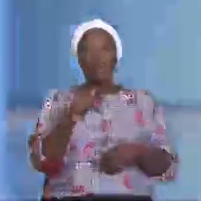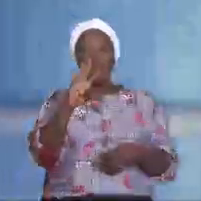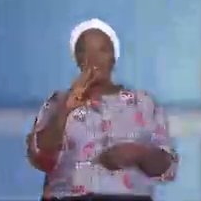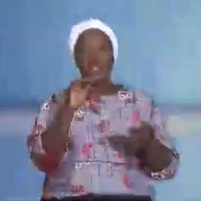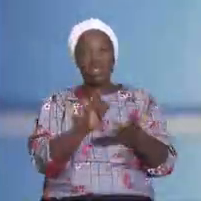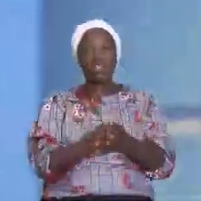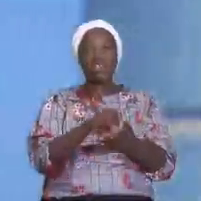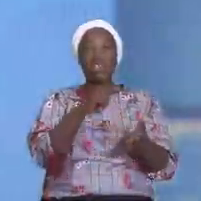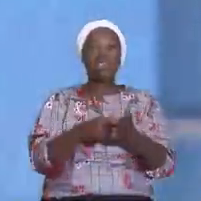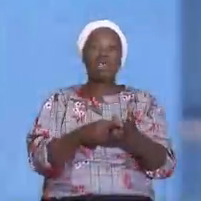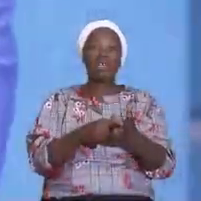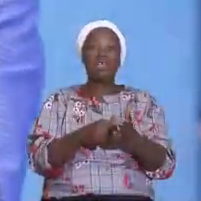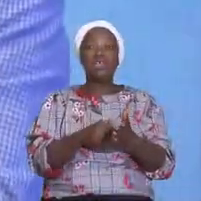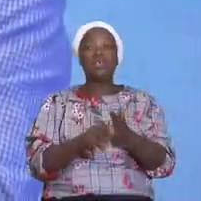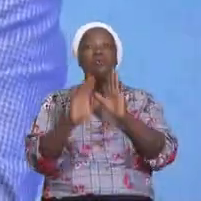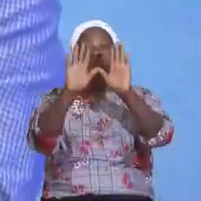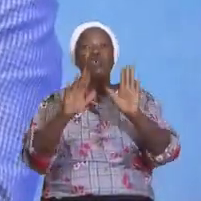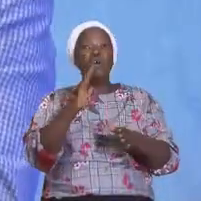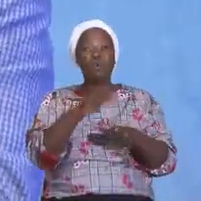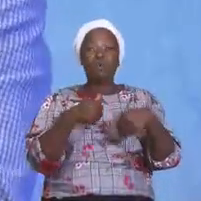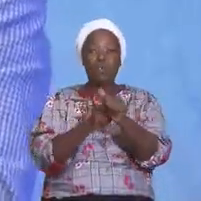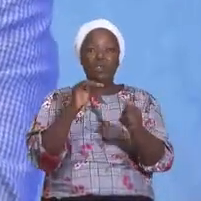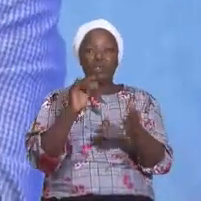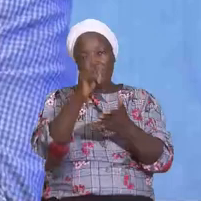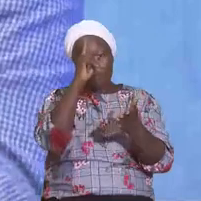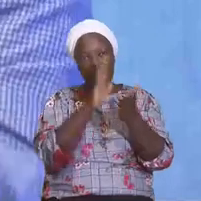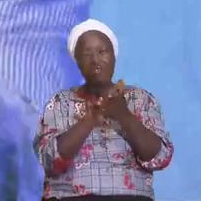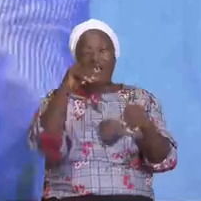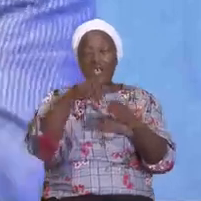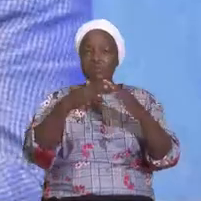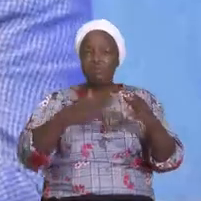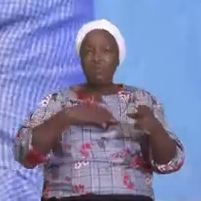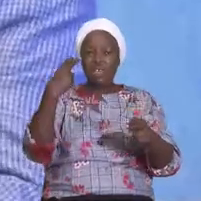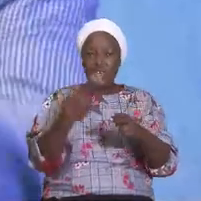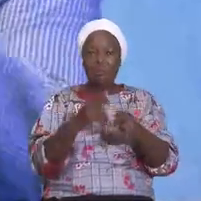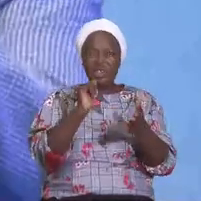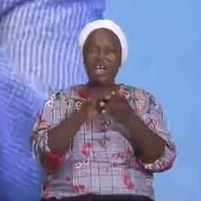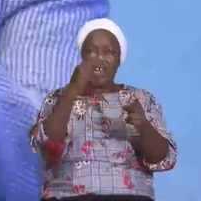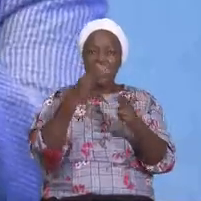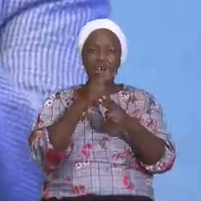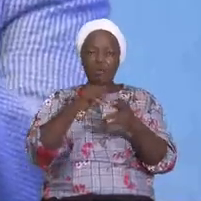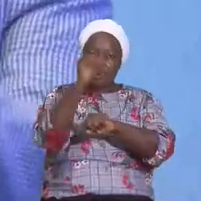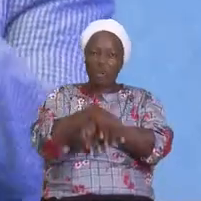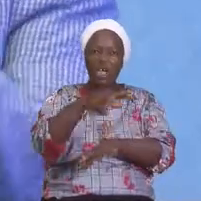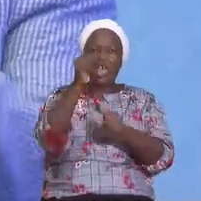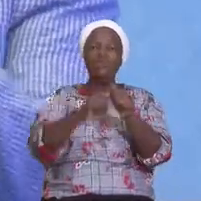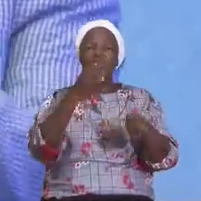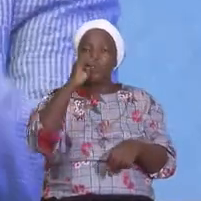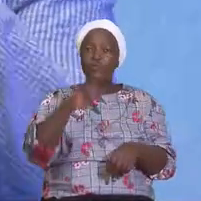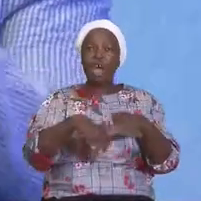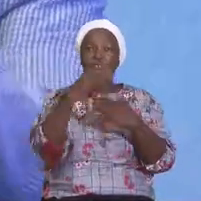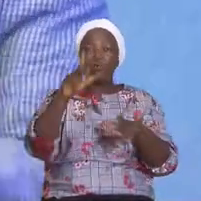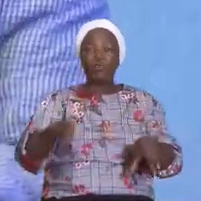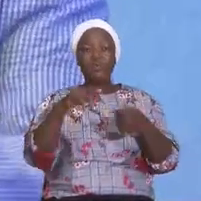17, il dit, « Voici les miracles qui accompagneront ceux qui auront cru. En mon nom, ce nom